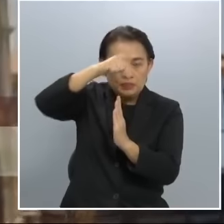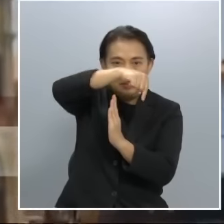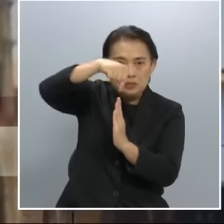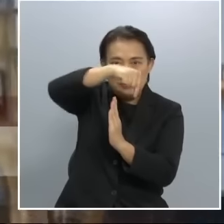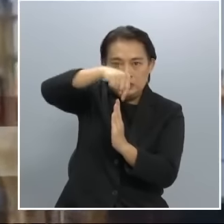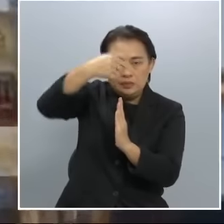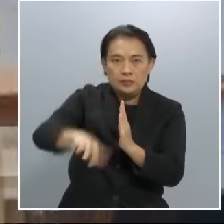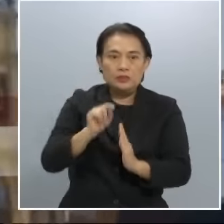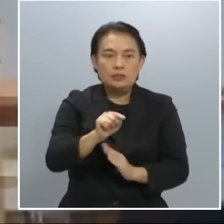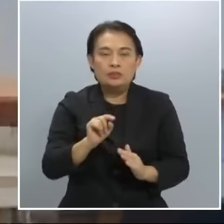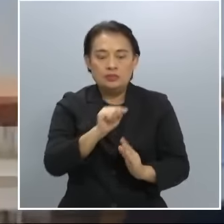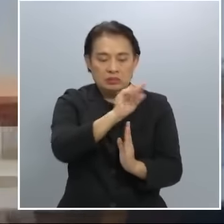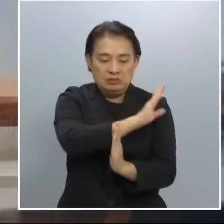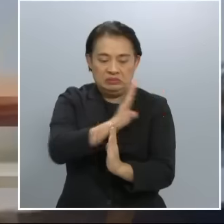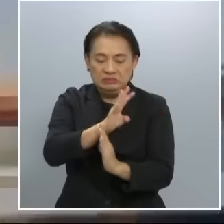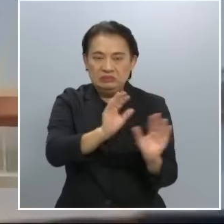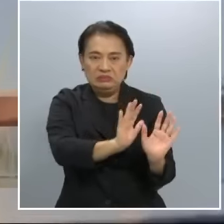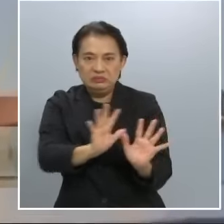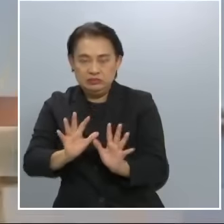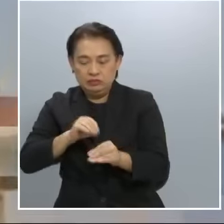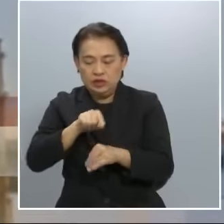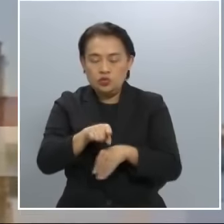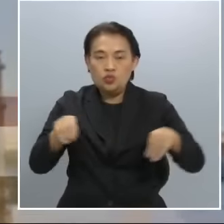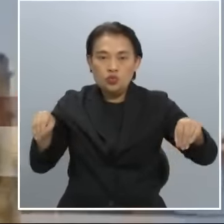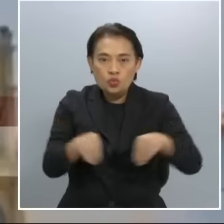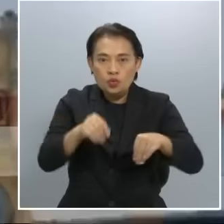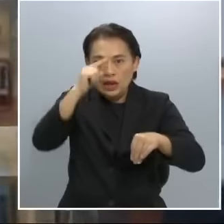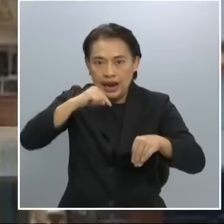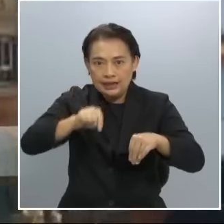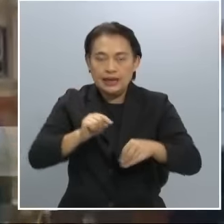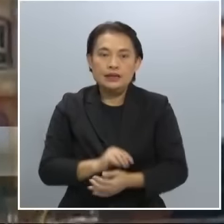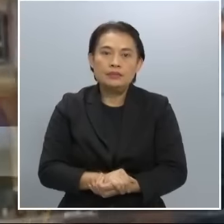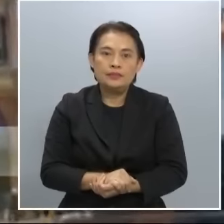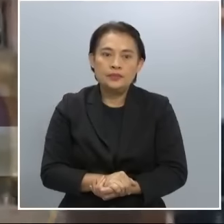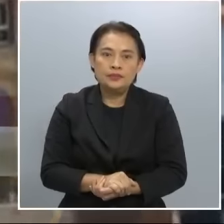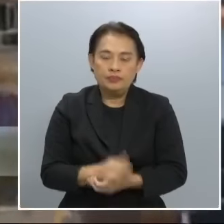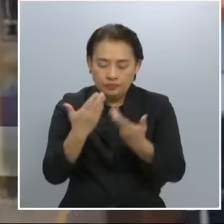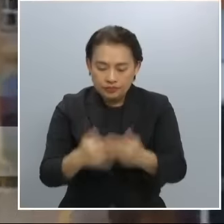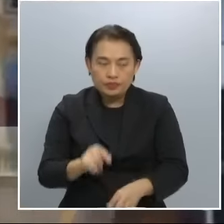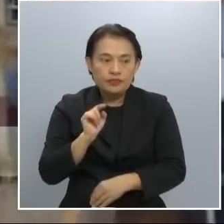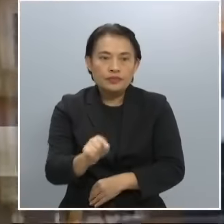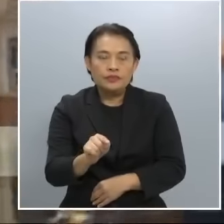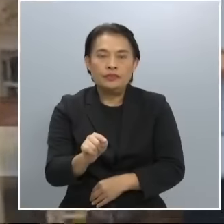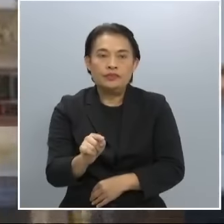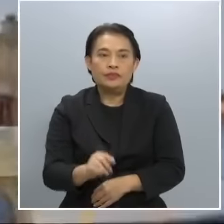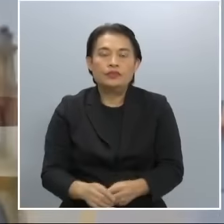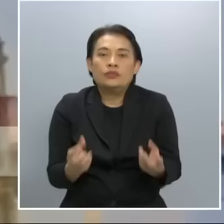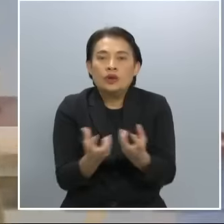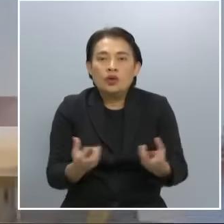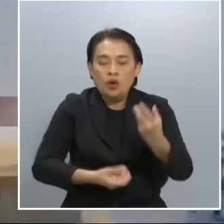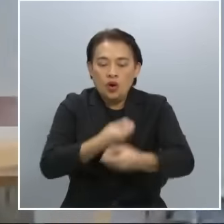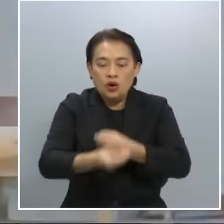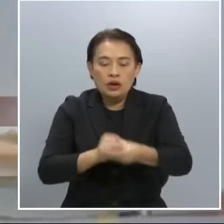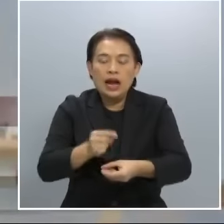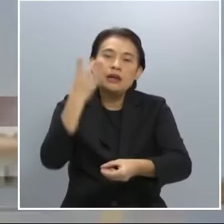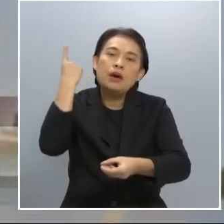อยรถมาปักหลักอยู่ใกล้กับชายแดนประเทศไทยผลจากการสู้รบรถสินค้าข้ามแดนเมื่อวานนี้